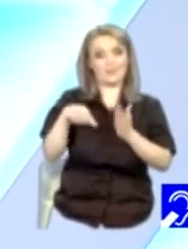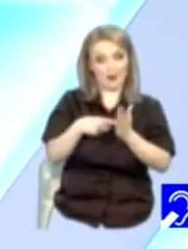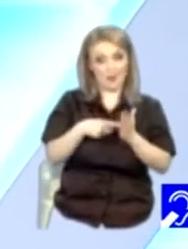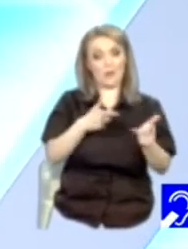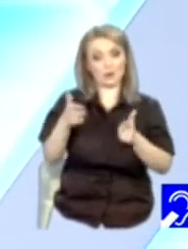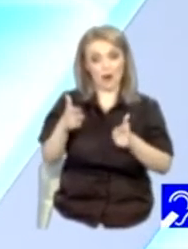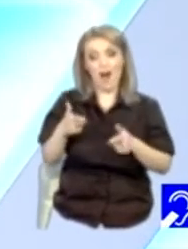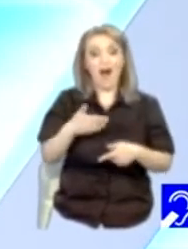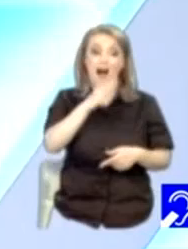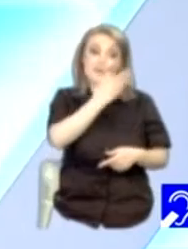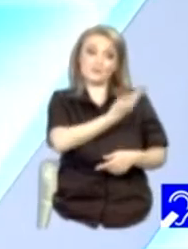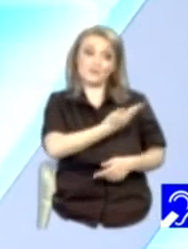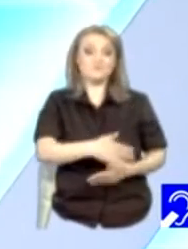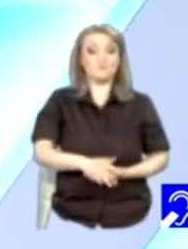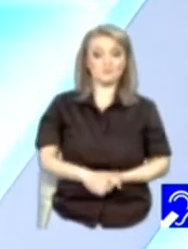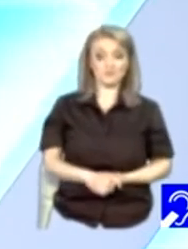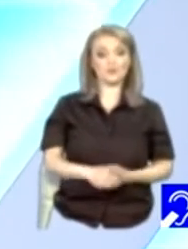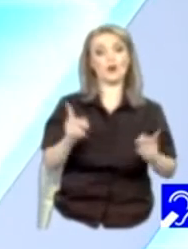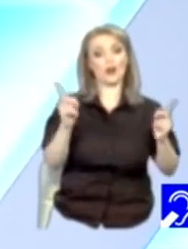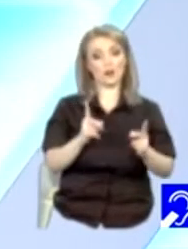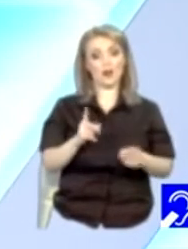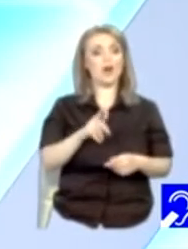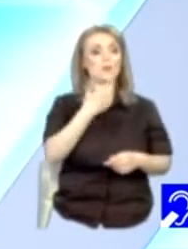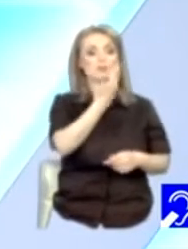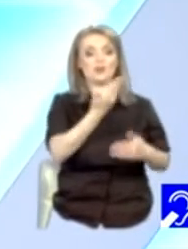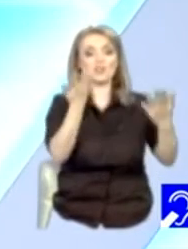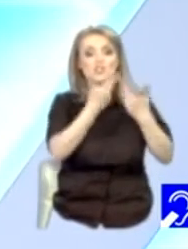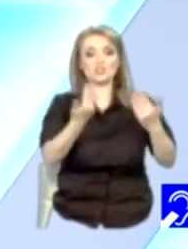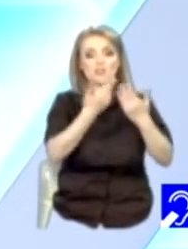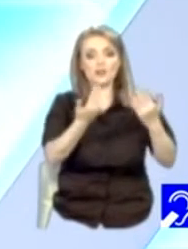Vă întreb o întrebare foarte scurtă. De ce considerați